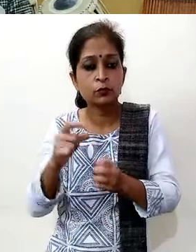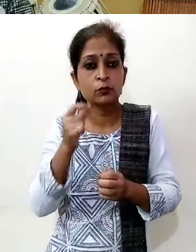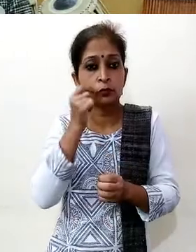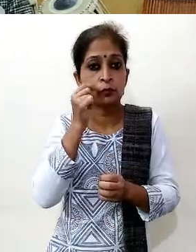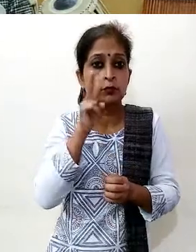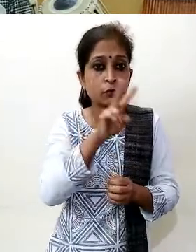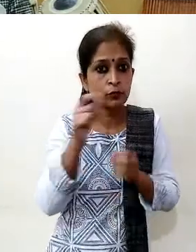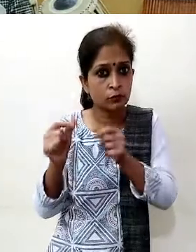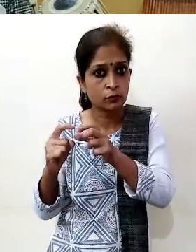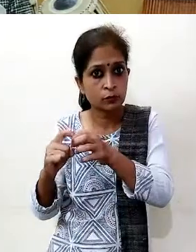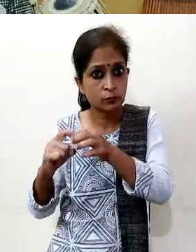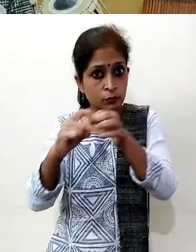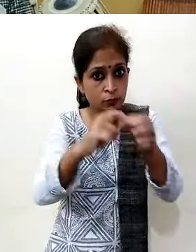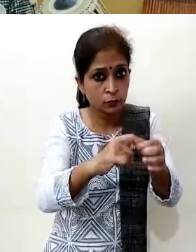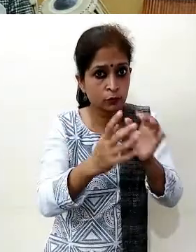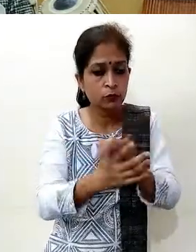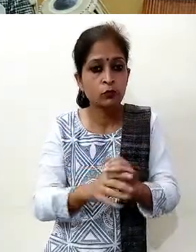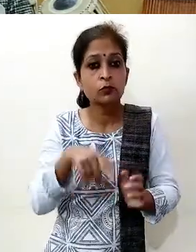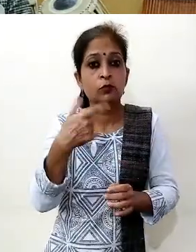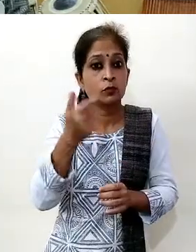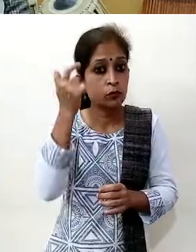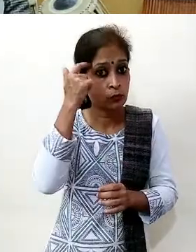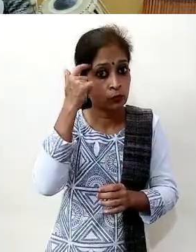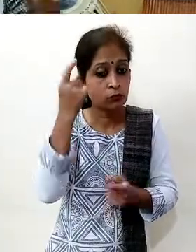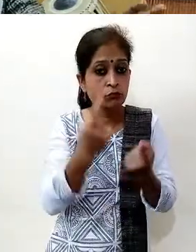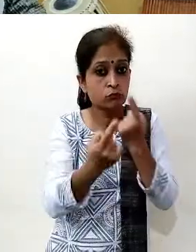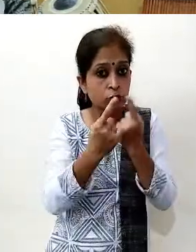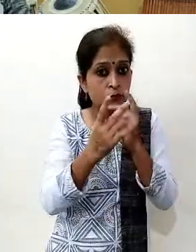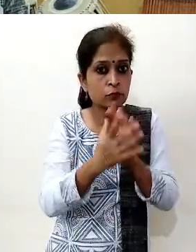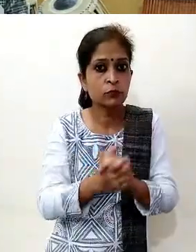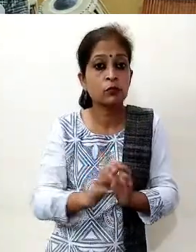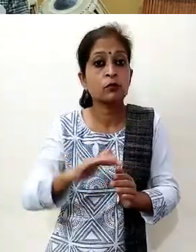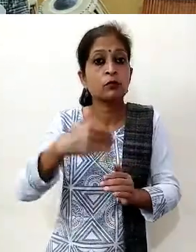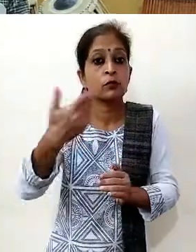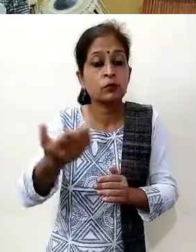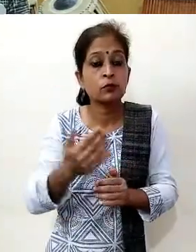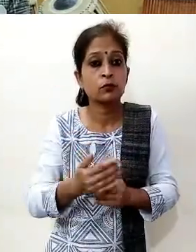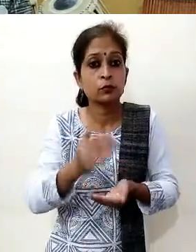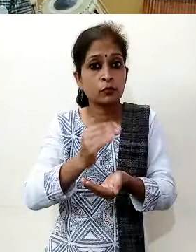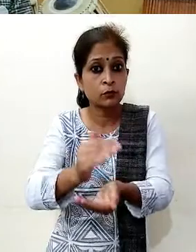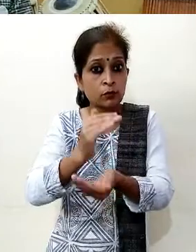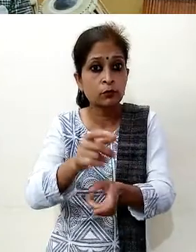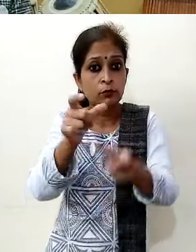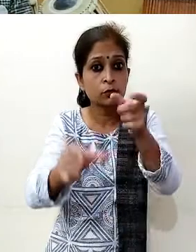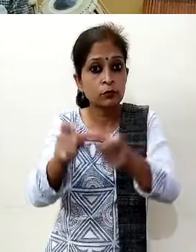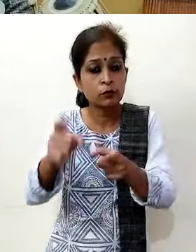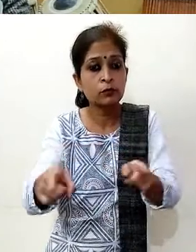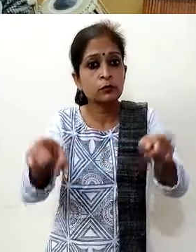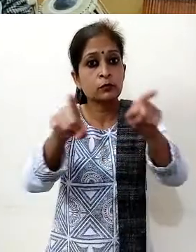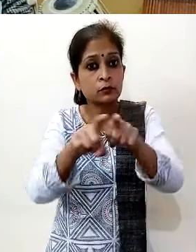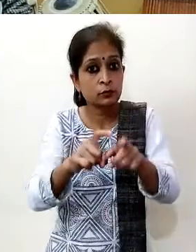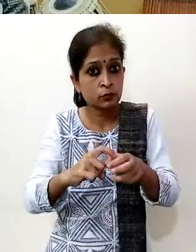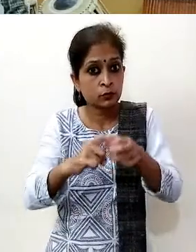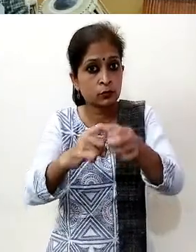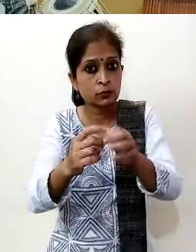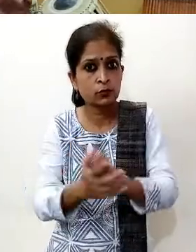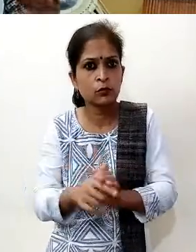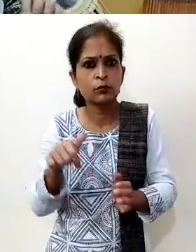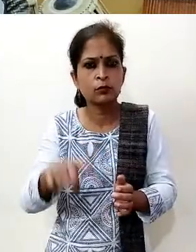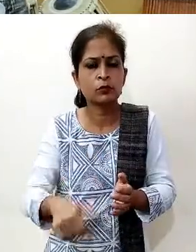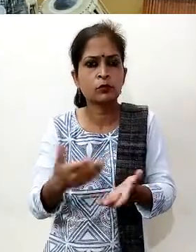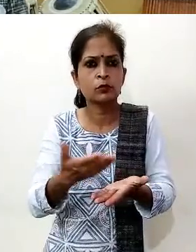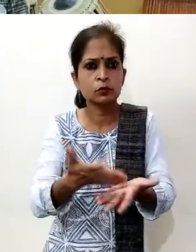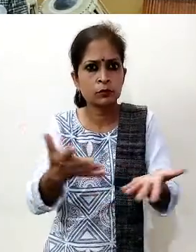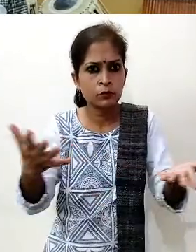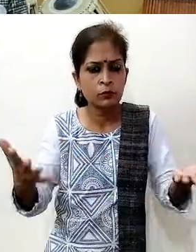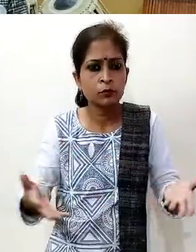उसकी बुद्धि को जांच सके, ताकि वो आने वाली पीढ़ियों के लिए भी प्रश्न बने कि अगर हमें सुविधाएं देनी है तो कमजोर